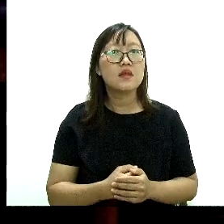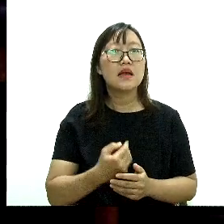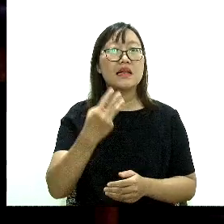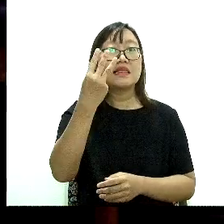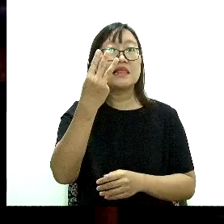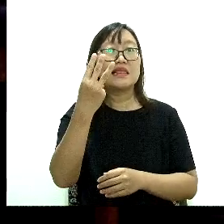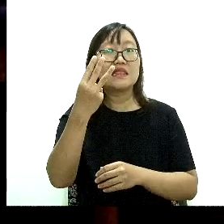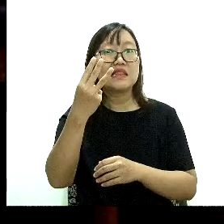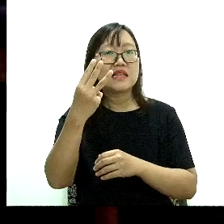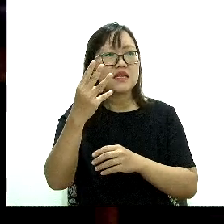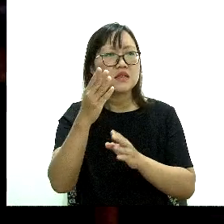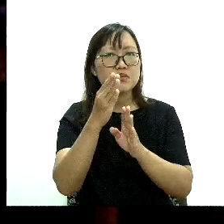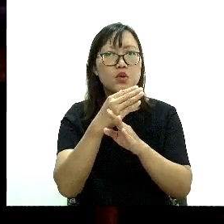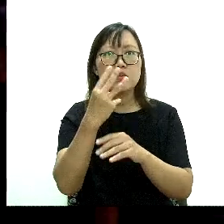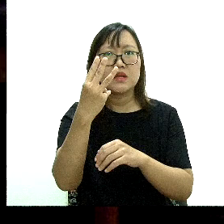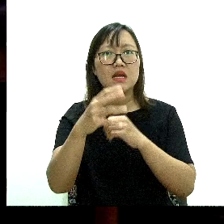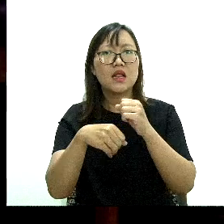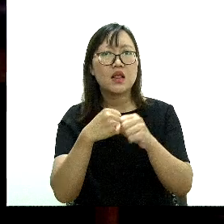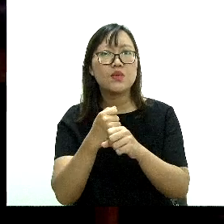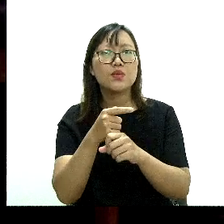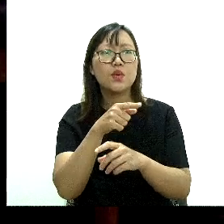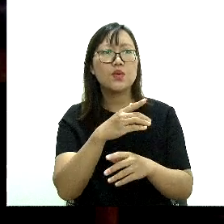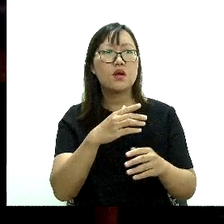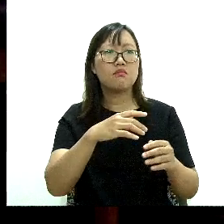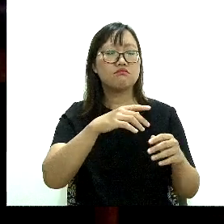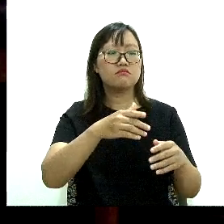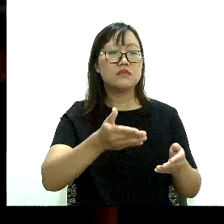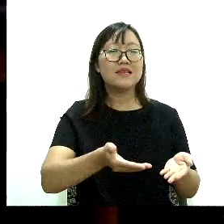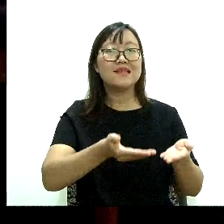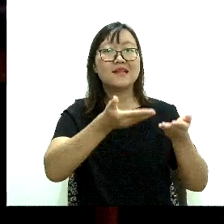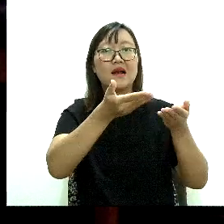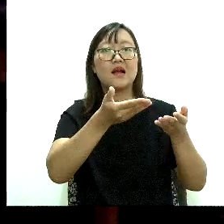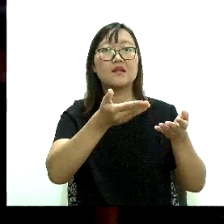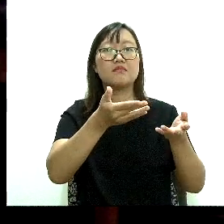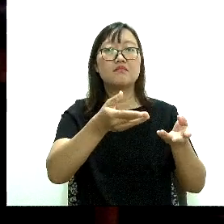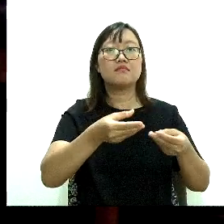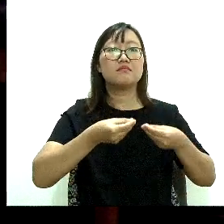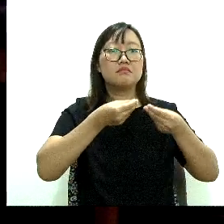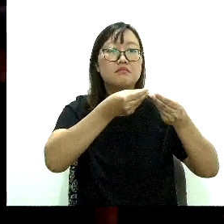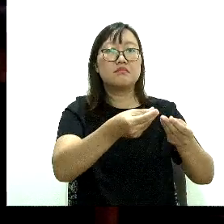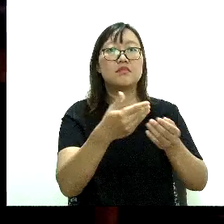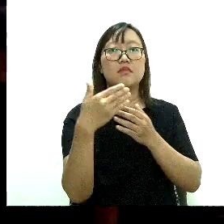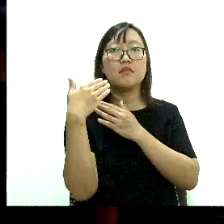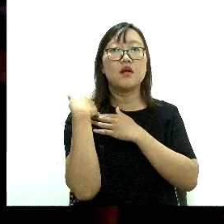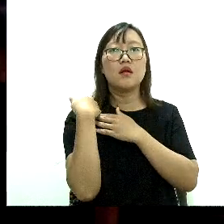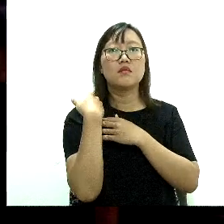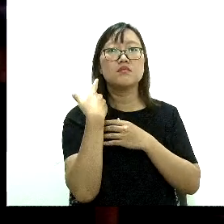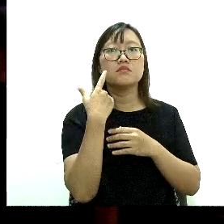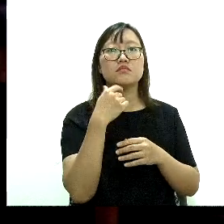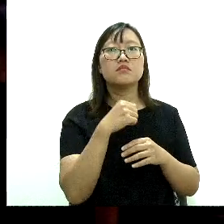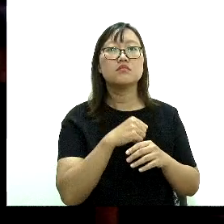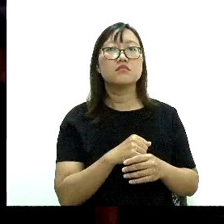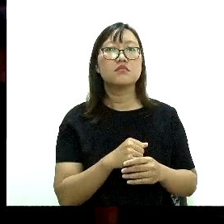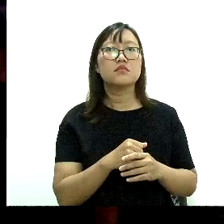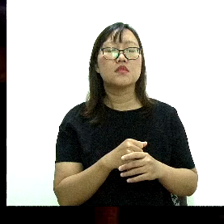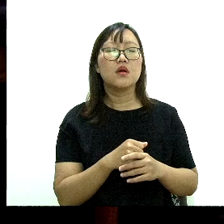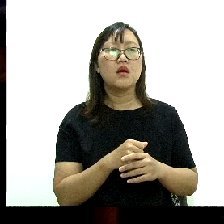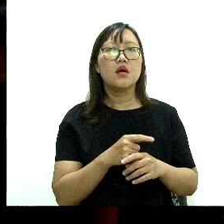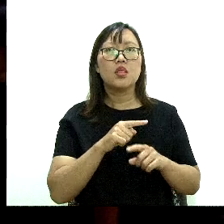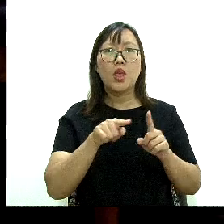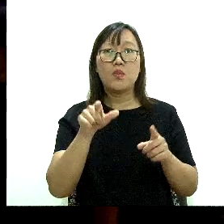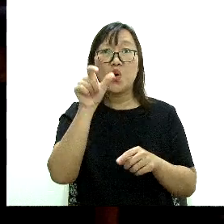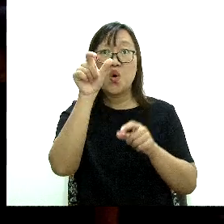DPP. Orang bertanya, kok bisa? Nggak salah pilih tuh Romo. Ia belum pantas.